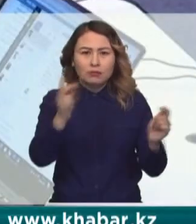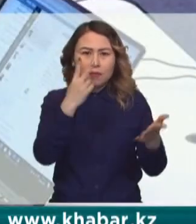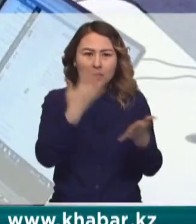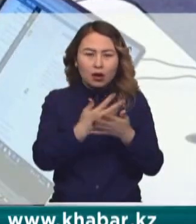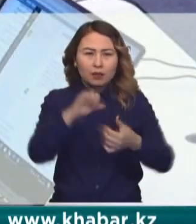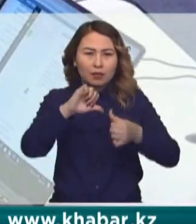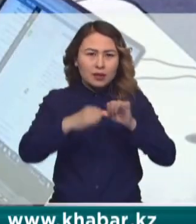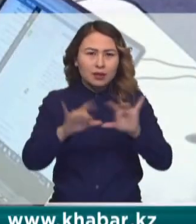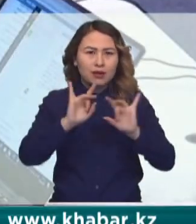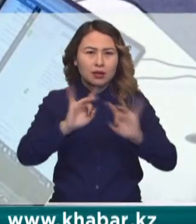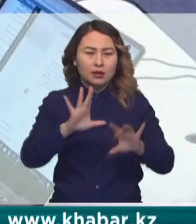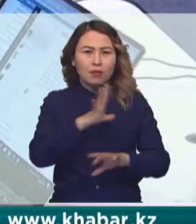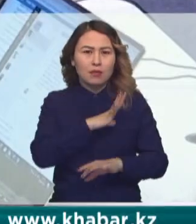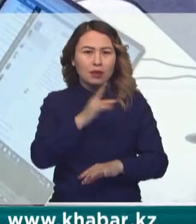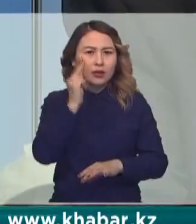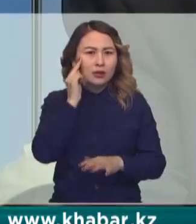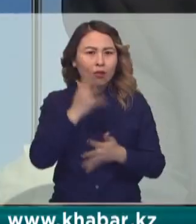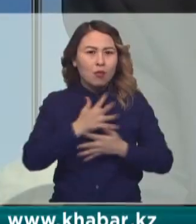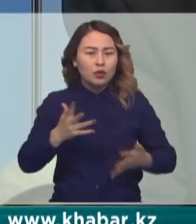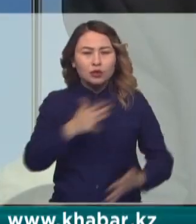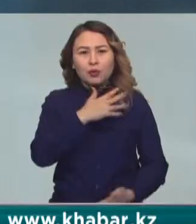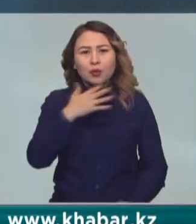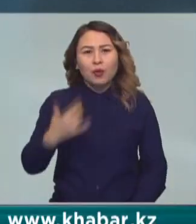әрі Қытайда кеңінен белең алуы.